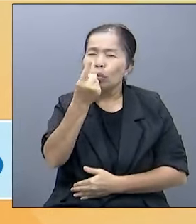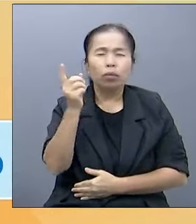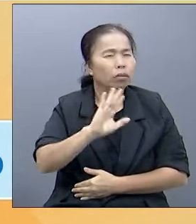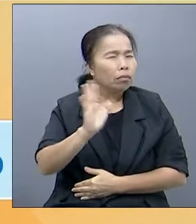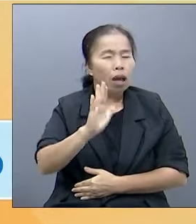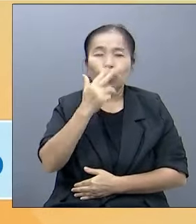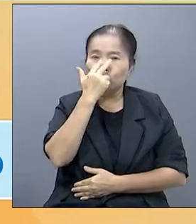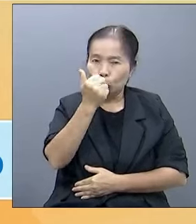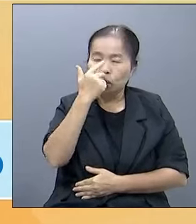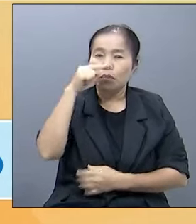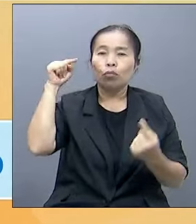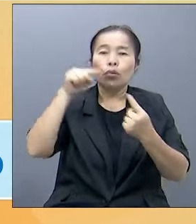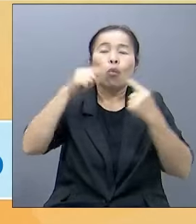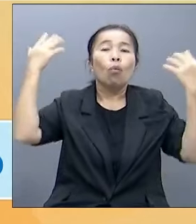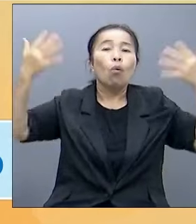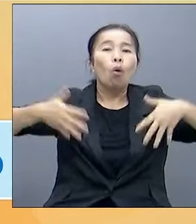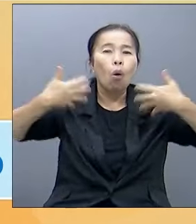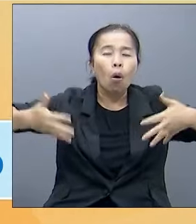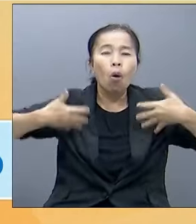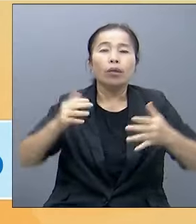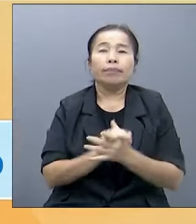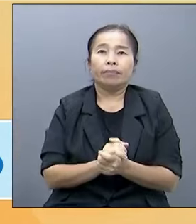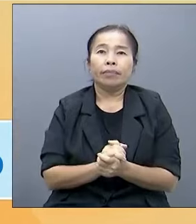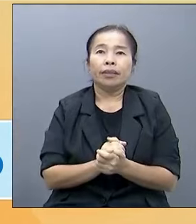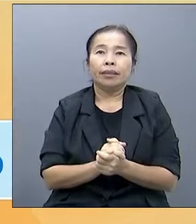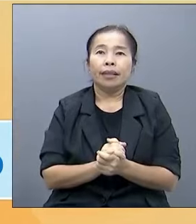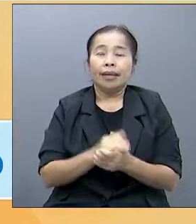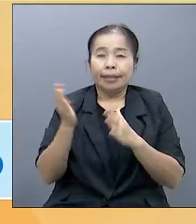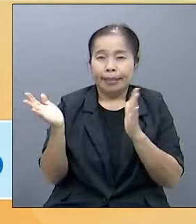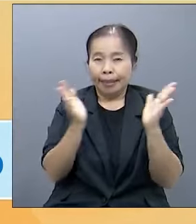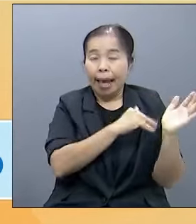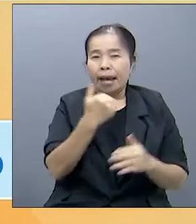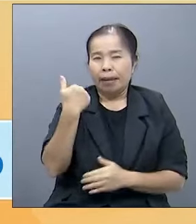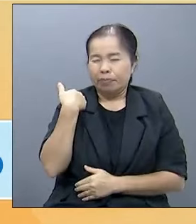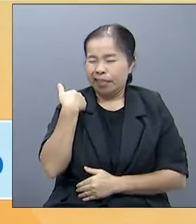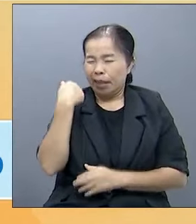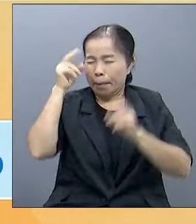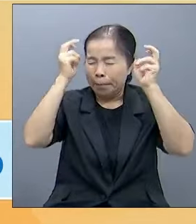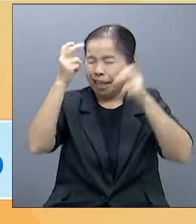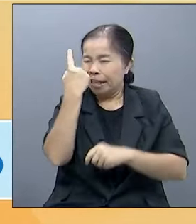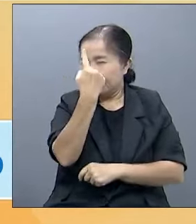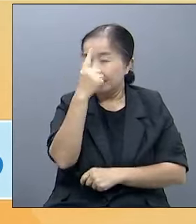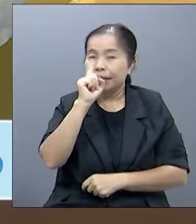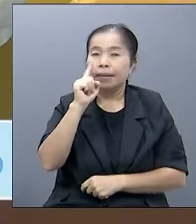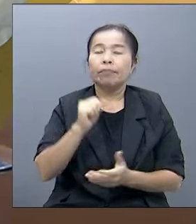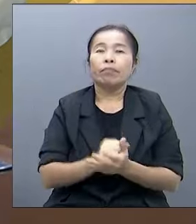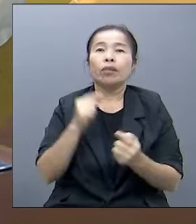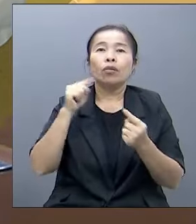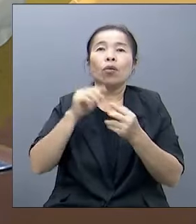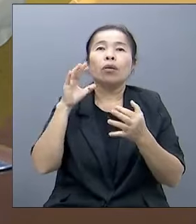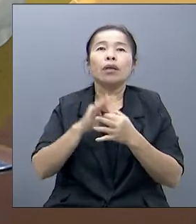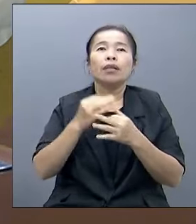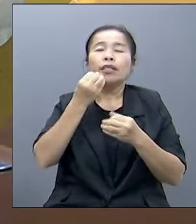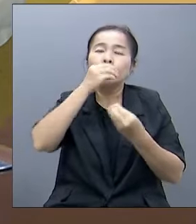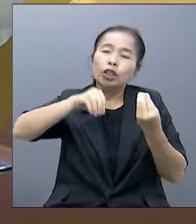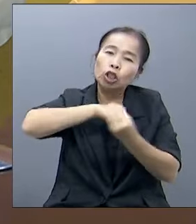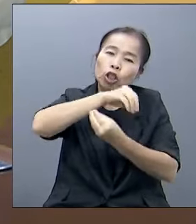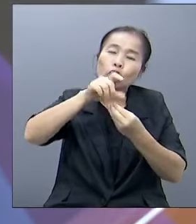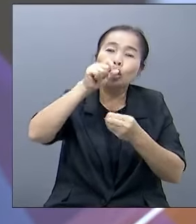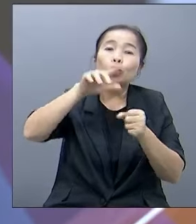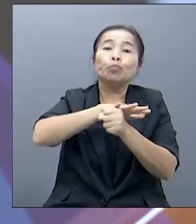วังนะคะเพราะว่าอากาศร้อนค่ะชวนพี่ๆมาดูอีกเรื่องนึงนะคะที่น่าสนใจค่ะกับช่วงพอดีพอเพียงนะคะไปดูเรื่อง